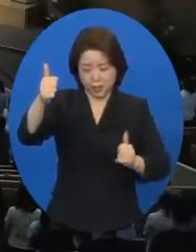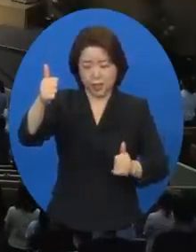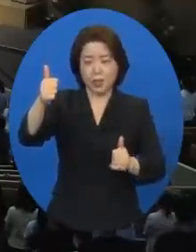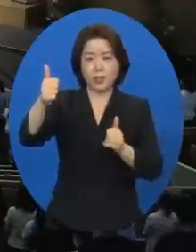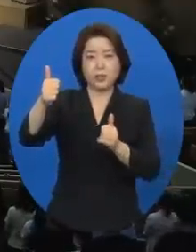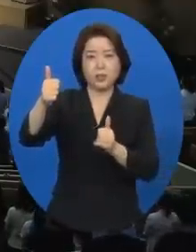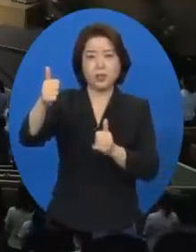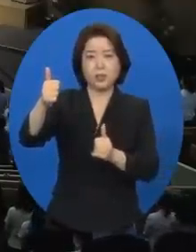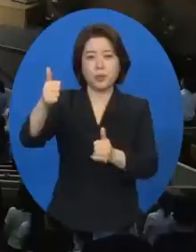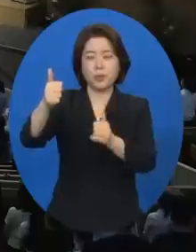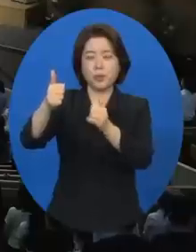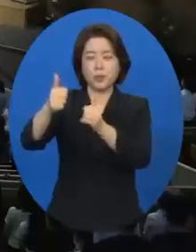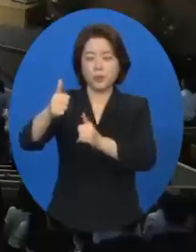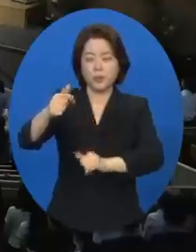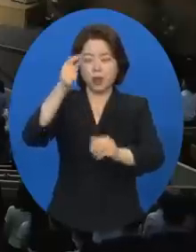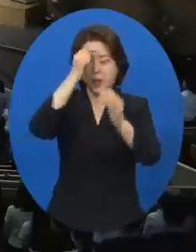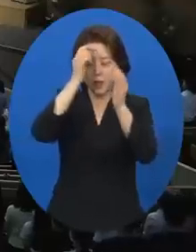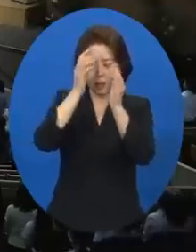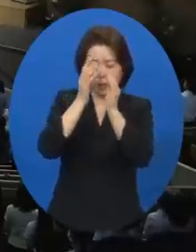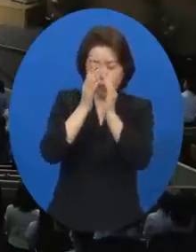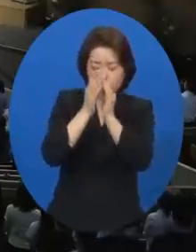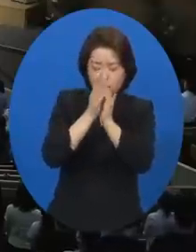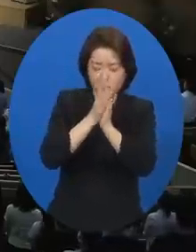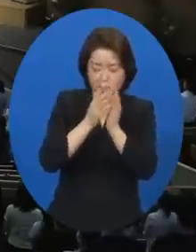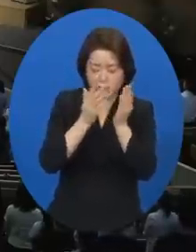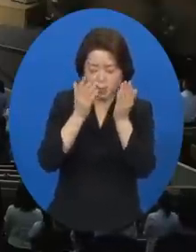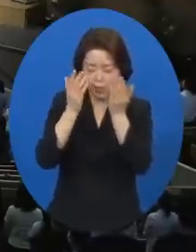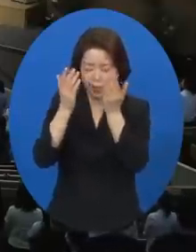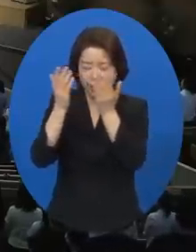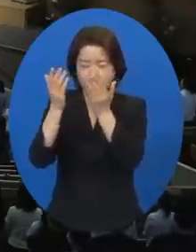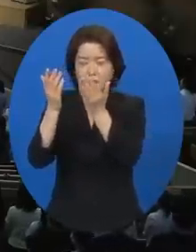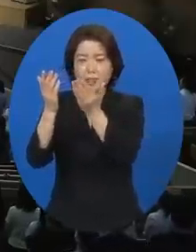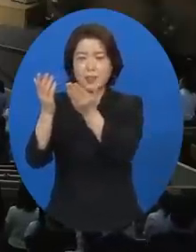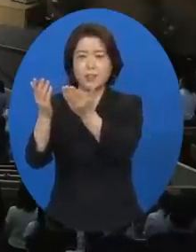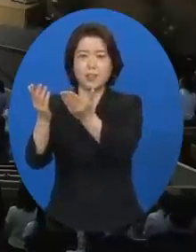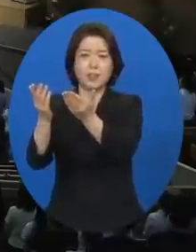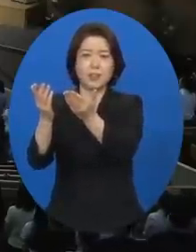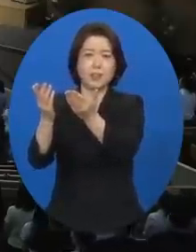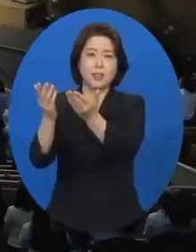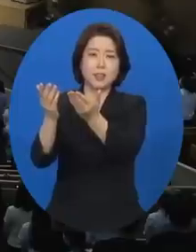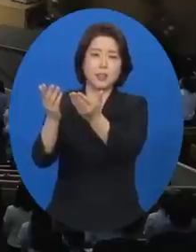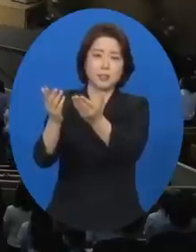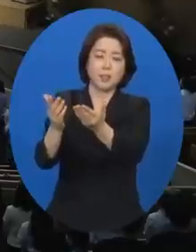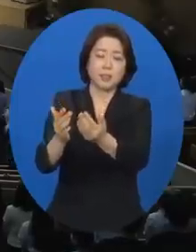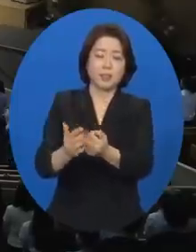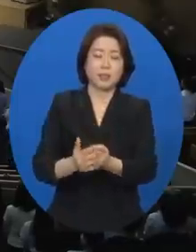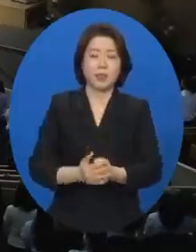아 be found ep